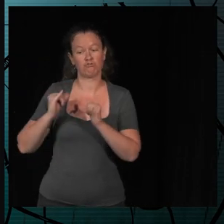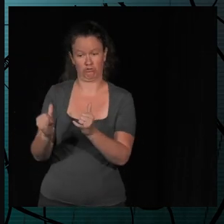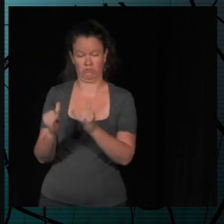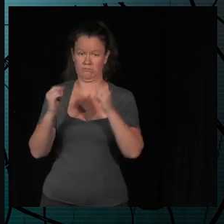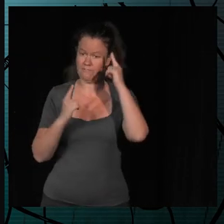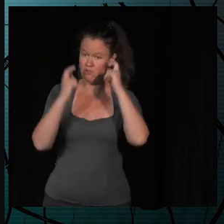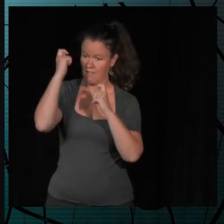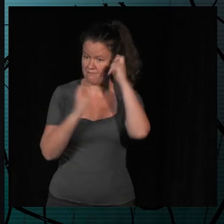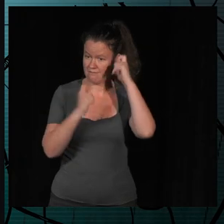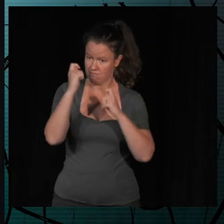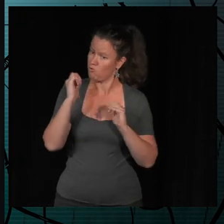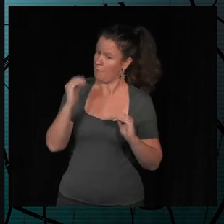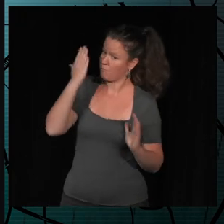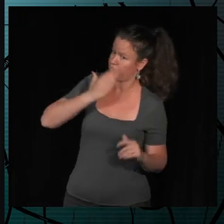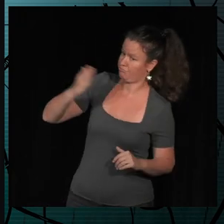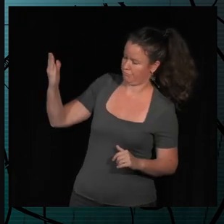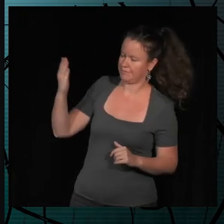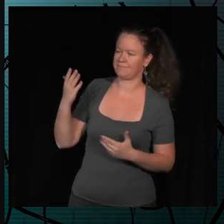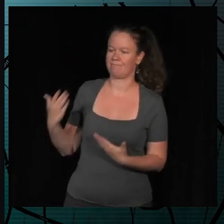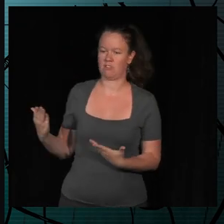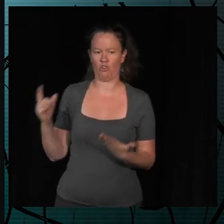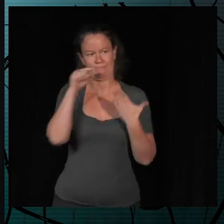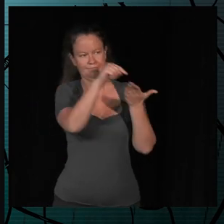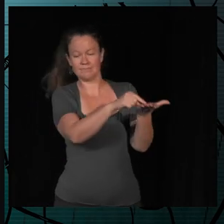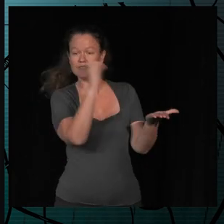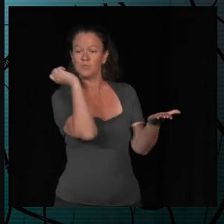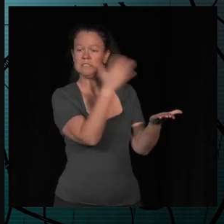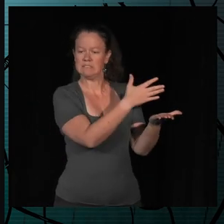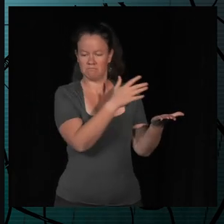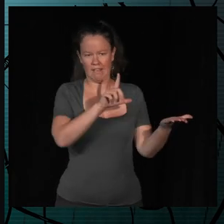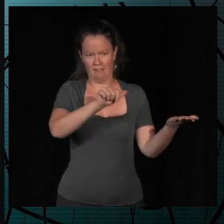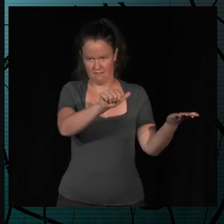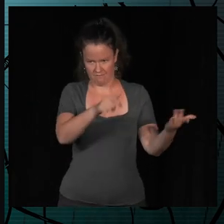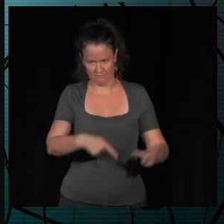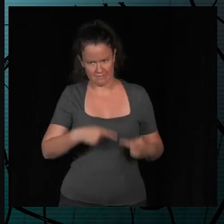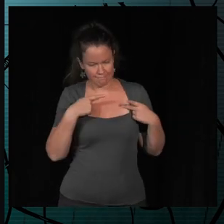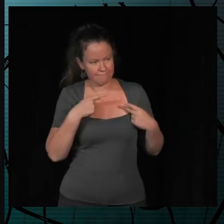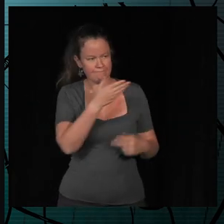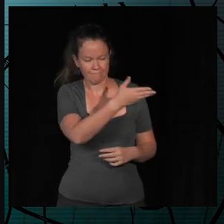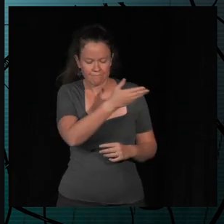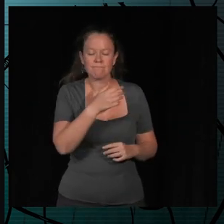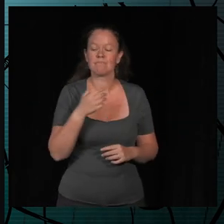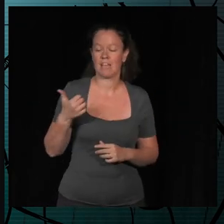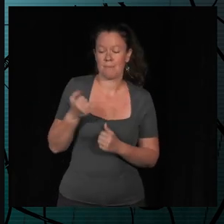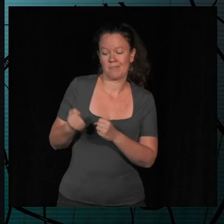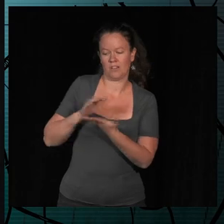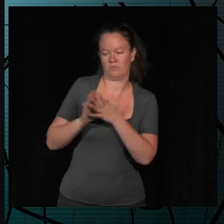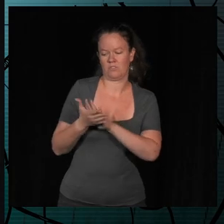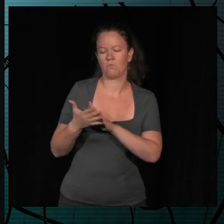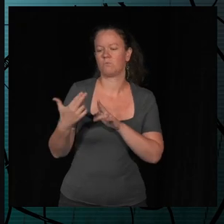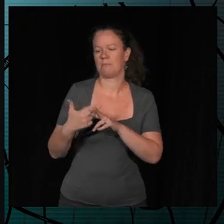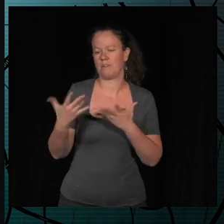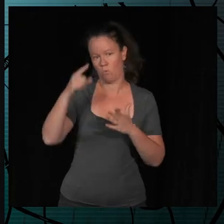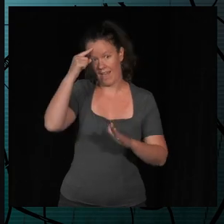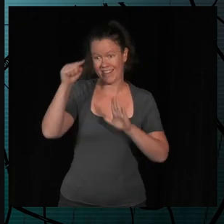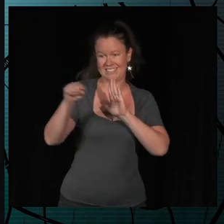jeu et elle maintenant elle vit à Los Angeles et elle est en elle a créé une grosse association qui s'appelle ethique for game parce